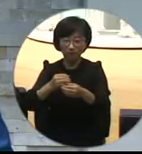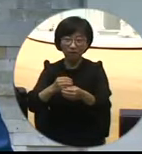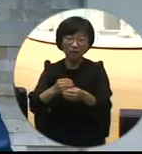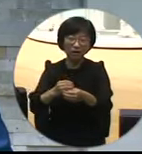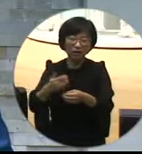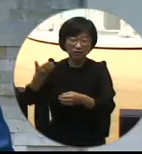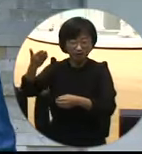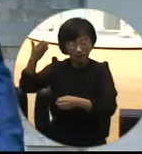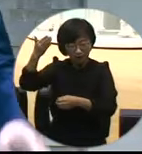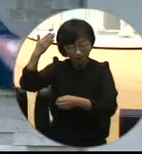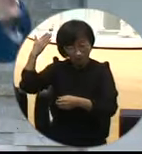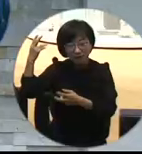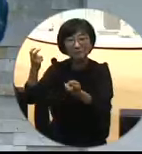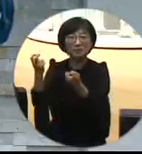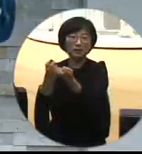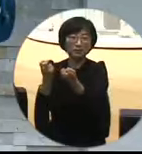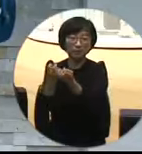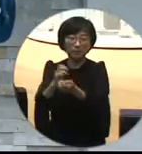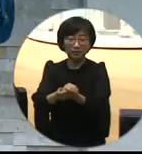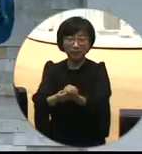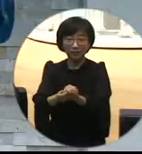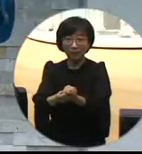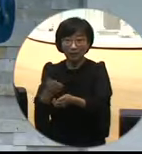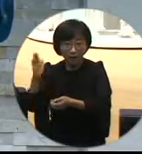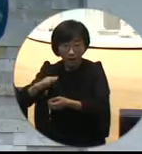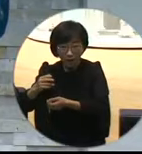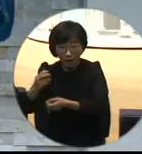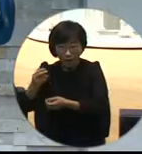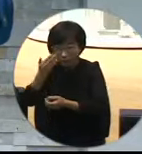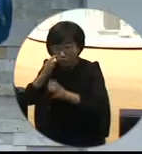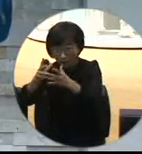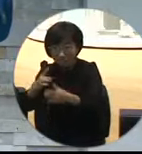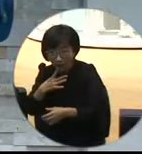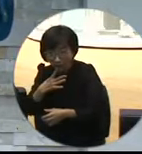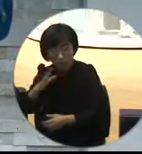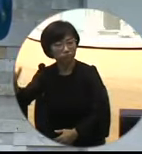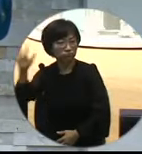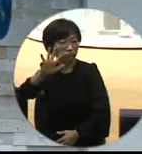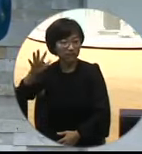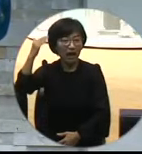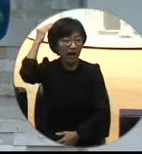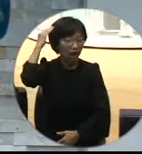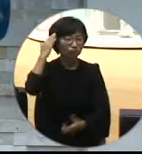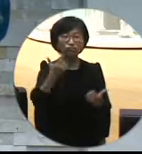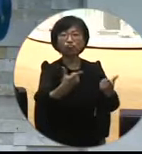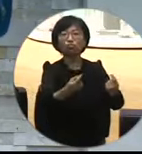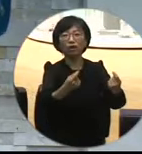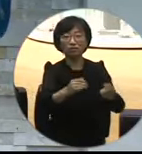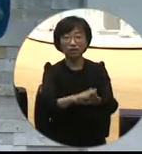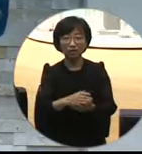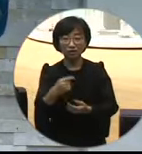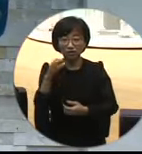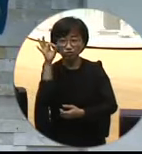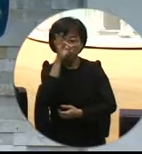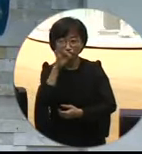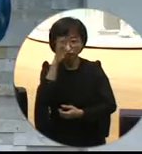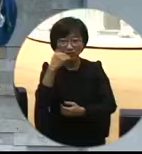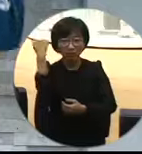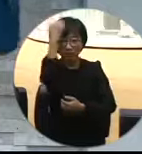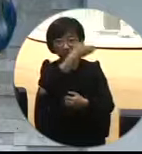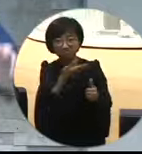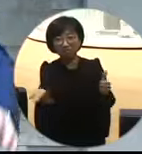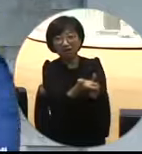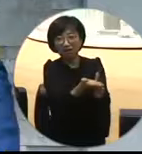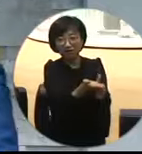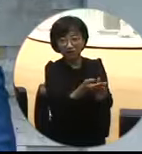마찬가지 우리나라에서도 돼지 머리 놓고 고사 지내면서 이번에 이 경기를 잘하게 하세요. 올해 잘 돼. 이 집이 잘